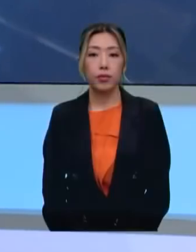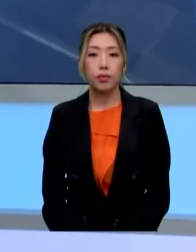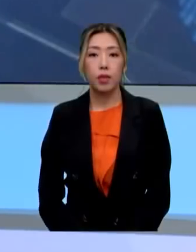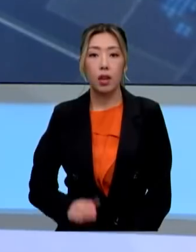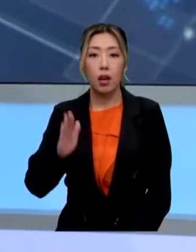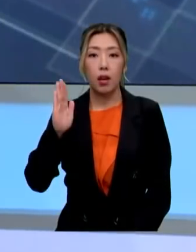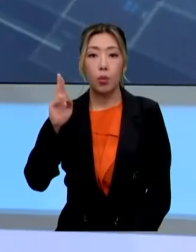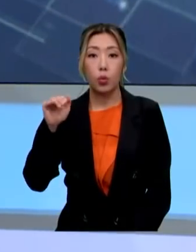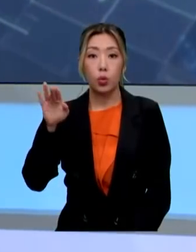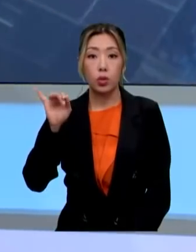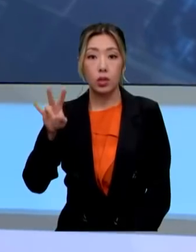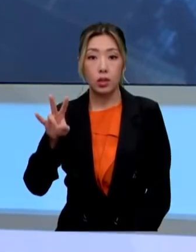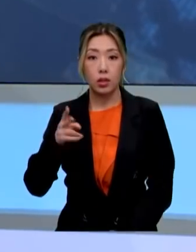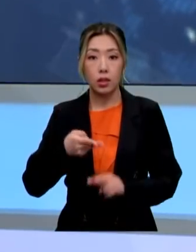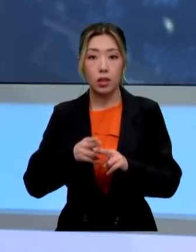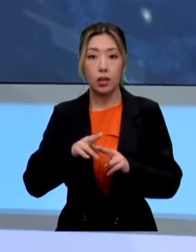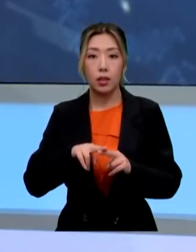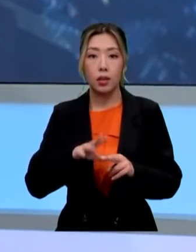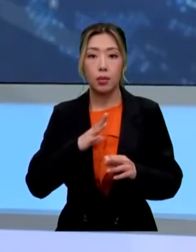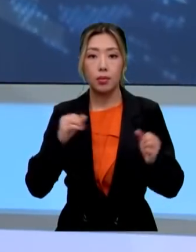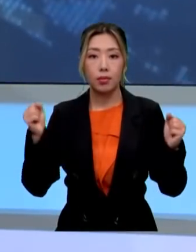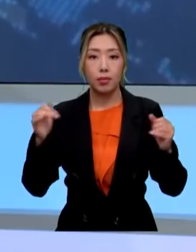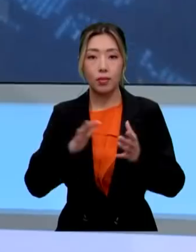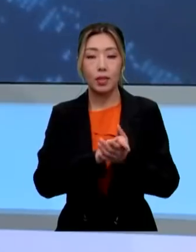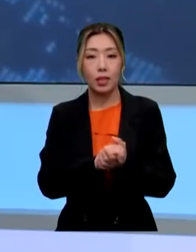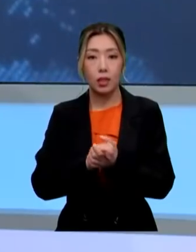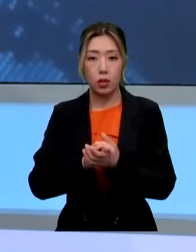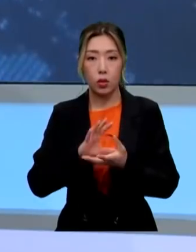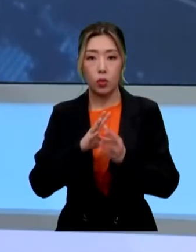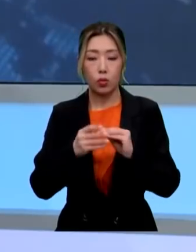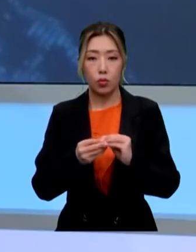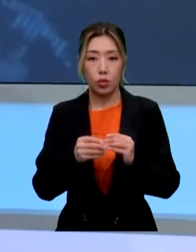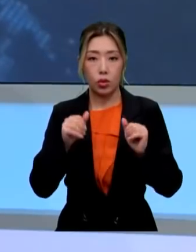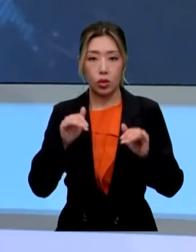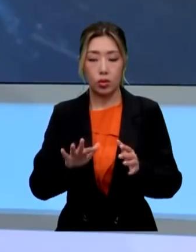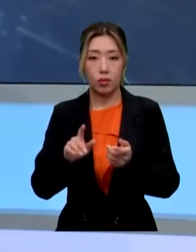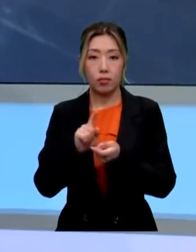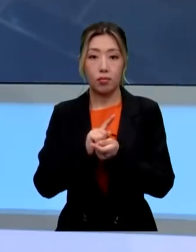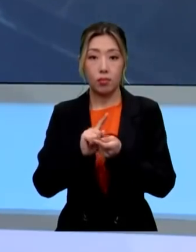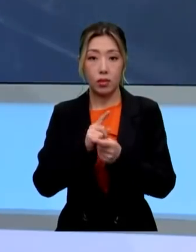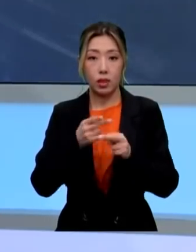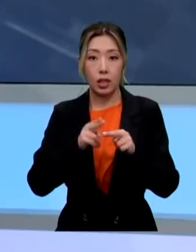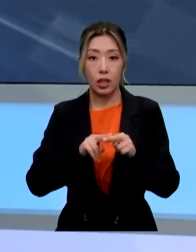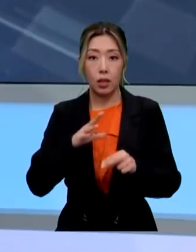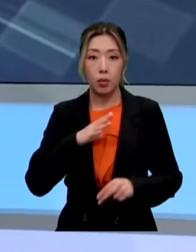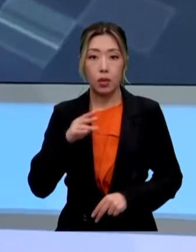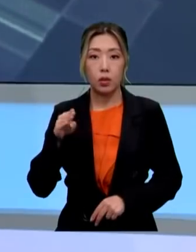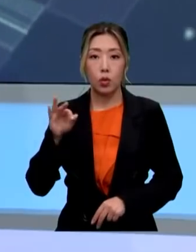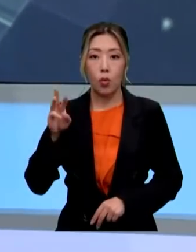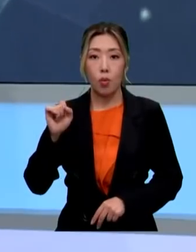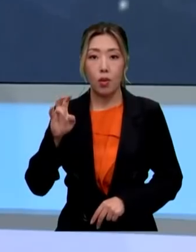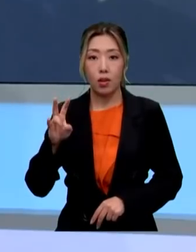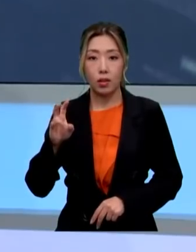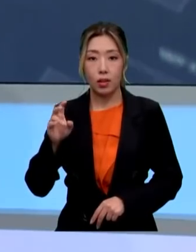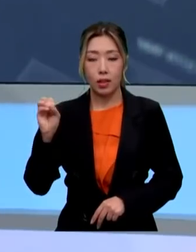Владимир Путин превратил Минские соглашения в клочья. Такую оценку происходящему дала постпред США при ООН Линда Томас-Гринфилд.